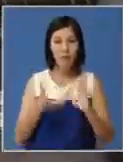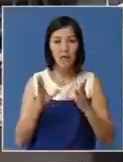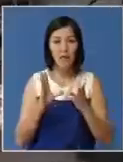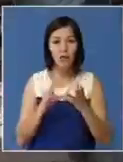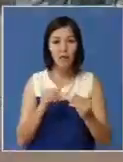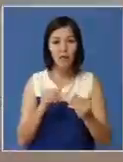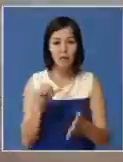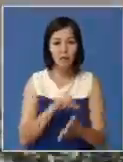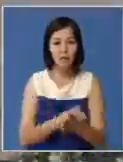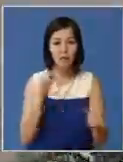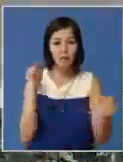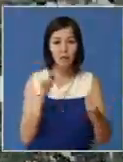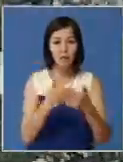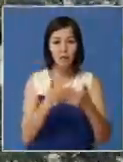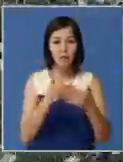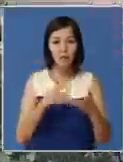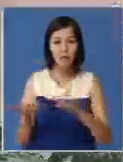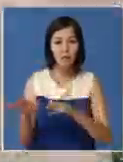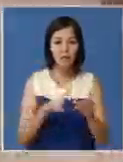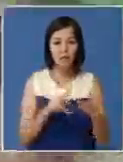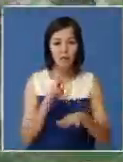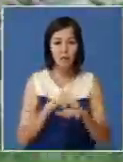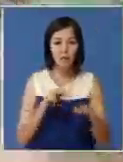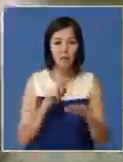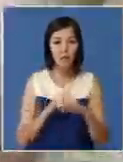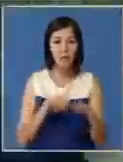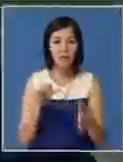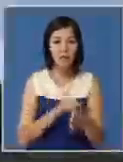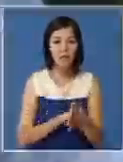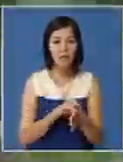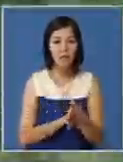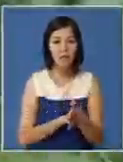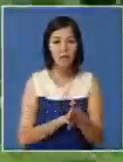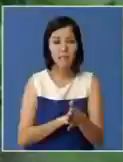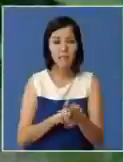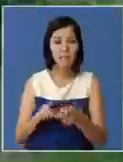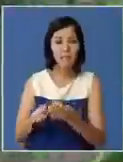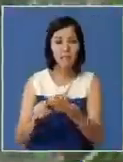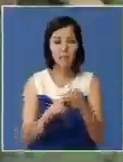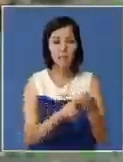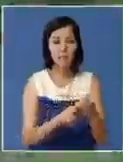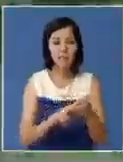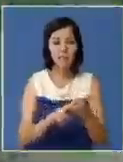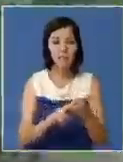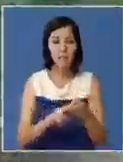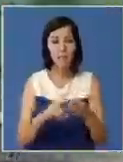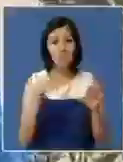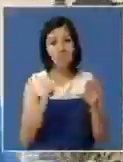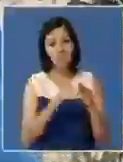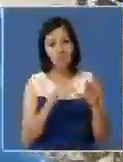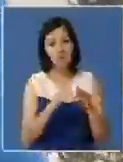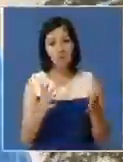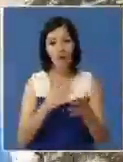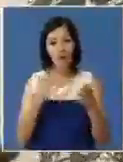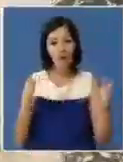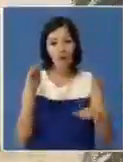күрес шұғыл алдын алу шарасы аясында полиция қызметкерлері есірткі заттарын тарату мен сақтаудың ауқымды фактісін анықтады. Ұсталған азаматтар